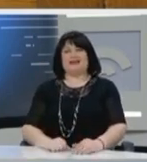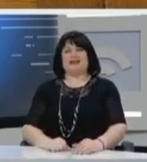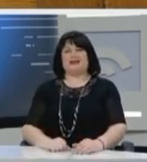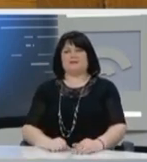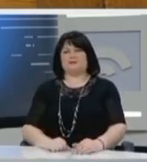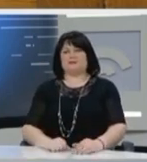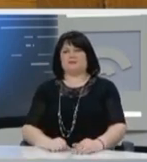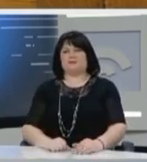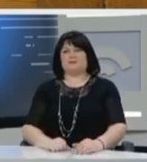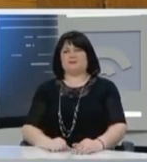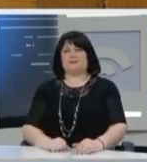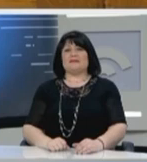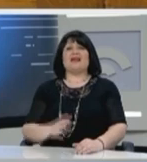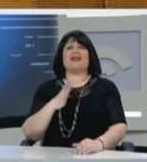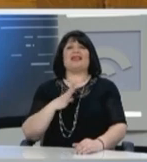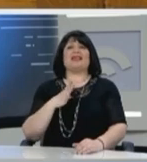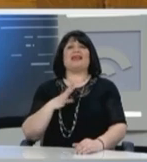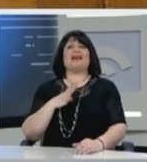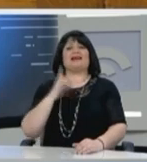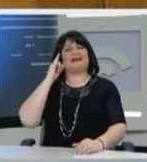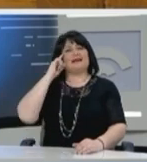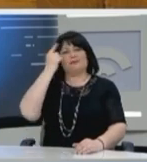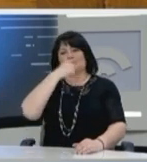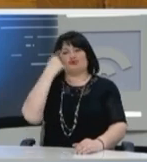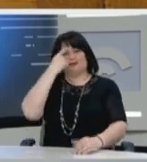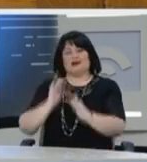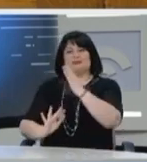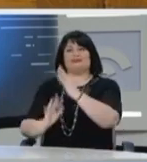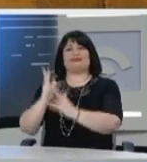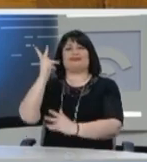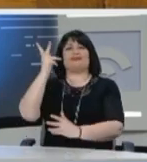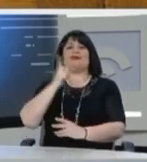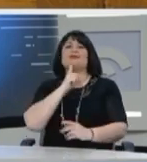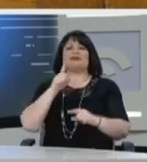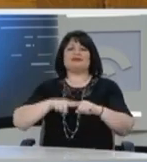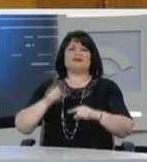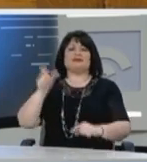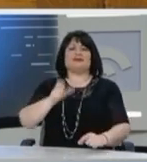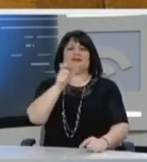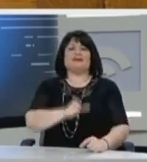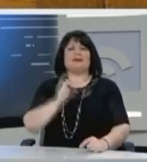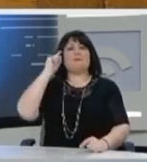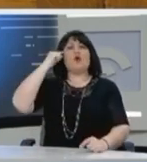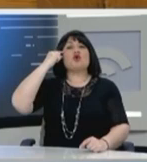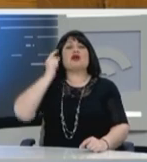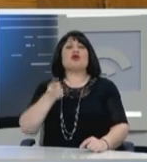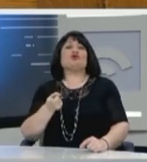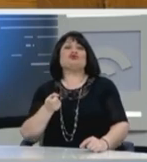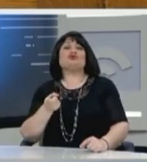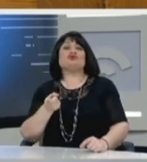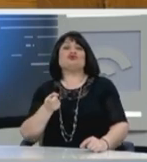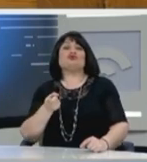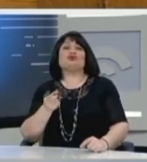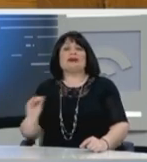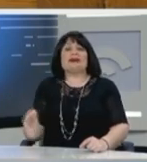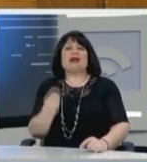Γιατί θέλησε την άνοδό του. Φέρθηκε κι αυτός όπως φέρθηκε κάθε Έλληνας. Πονηρά.